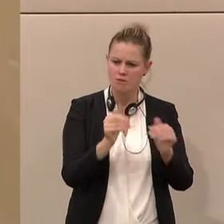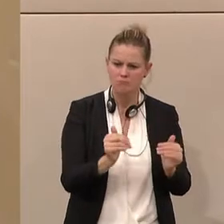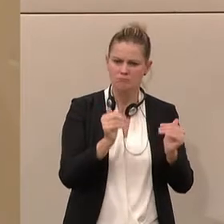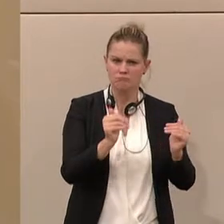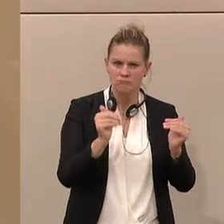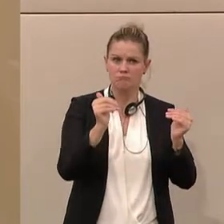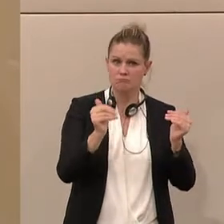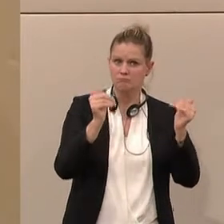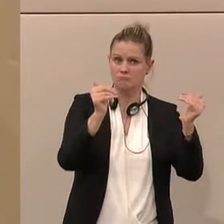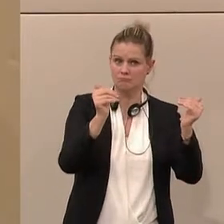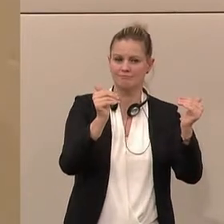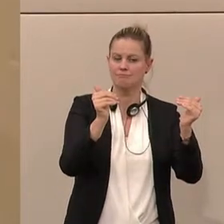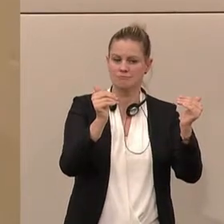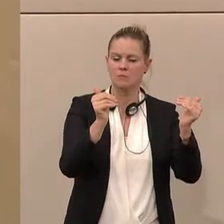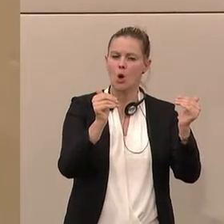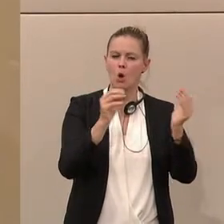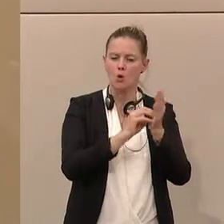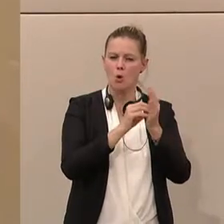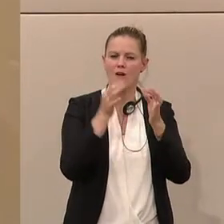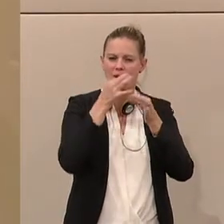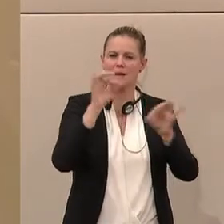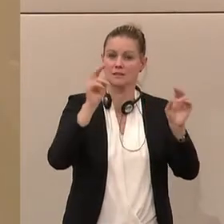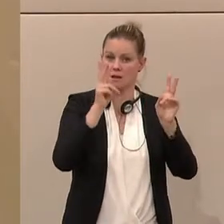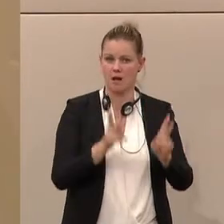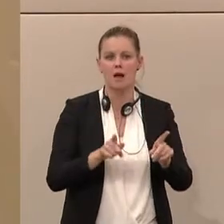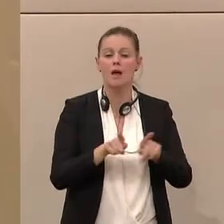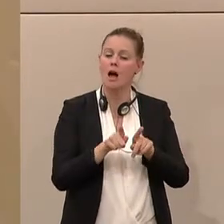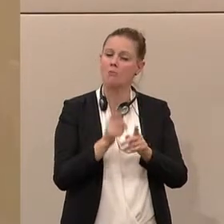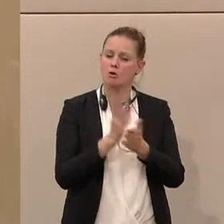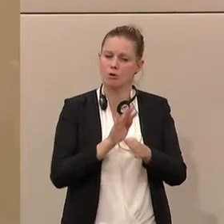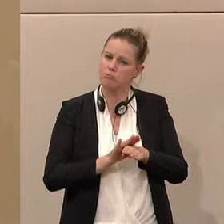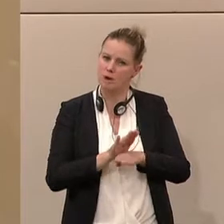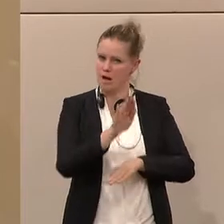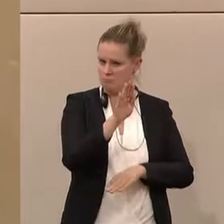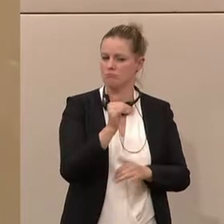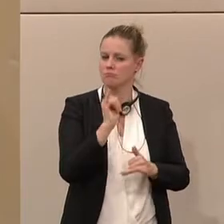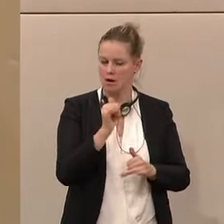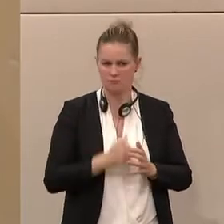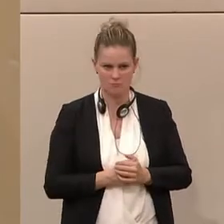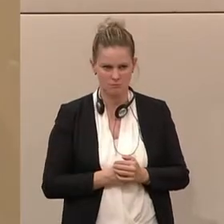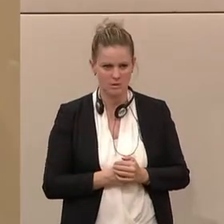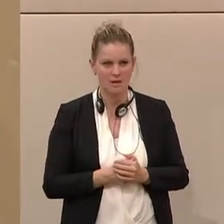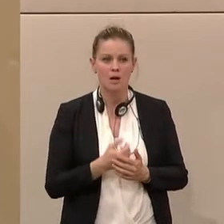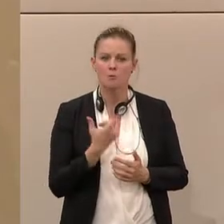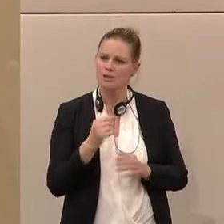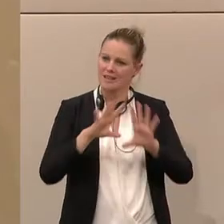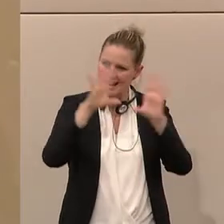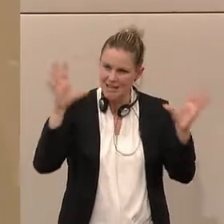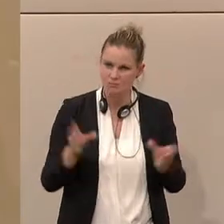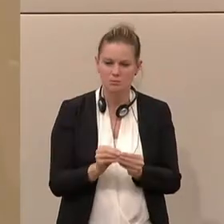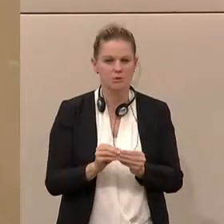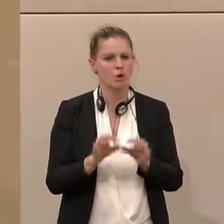gibt. Luft nach oben, aber die Steigerung ist da. Und so darf ich insgesamt sagen, es ist ein gutes, es